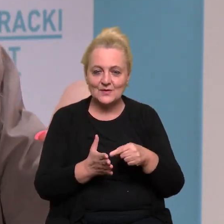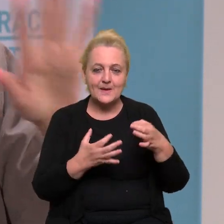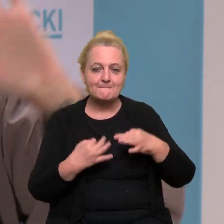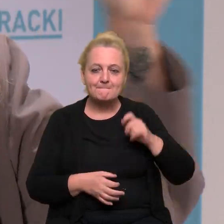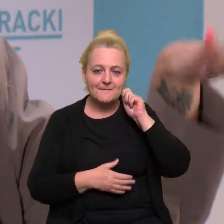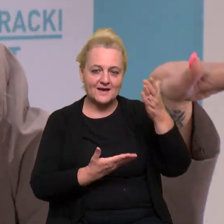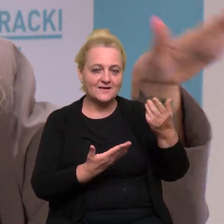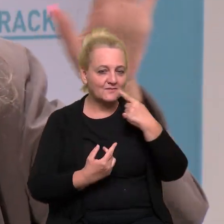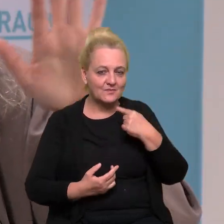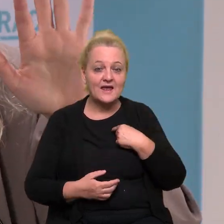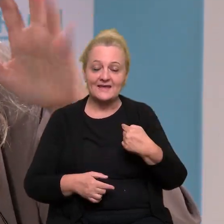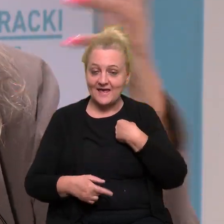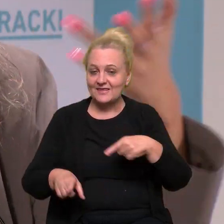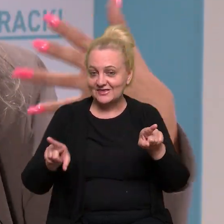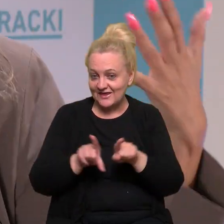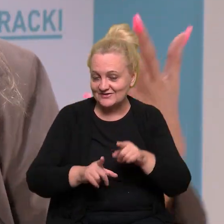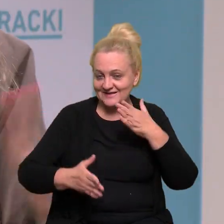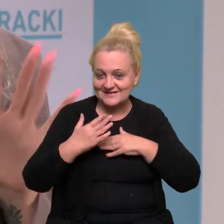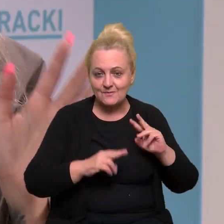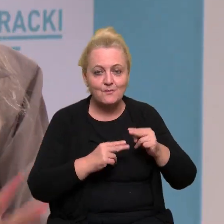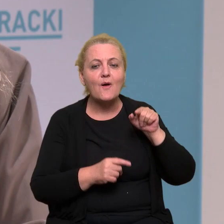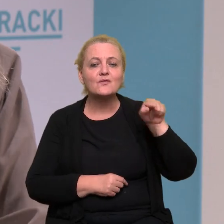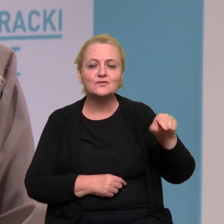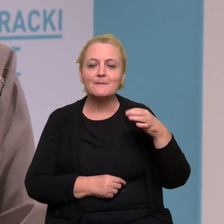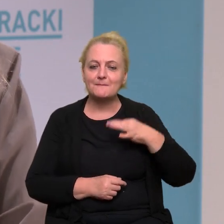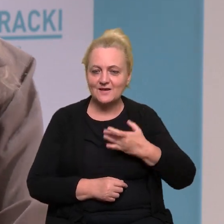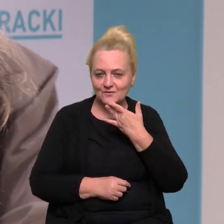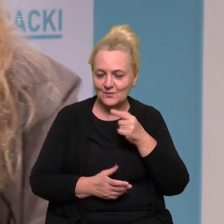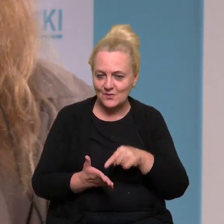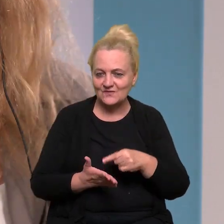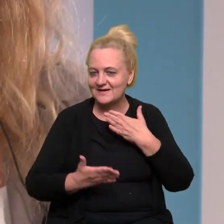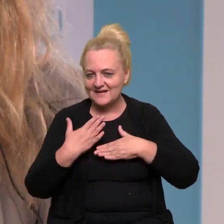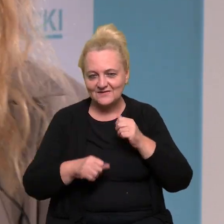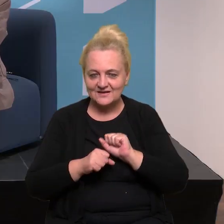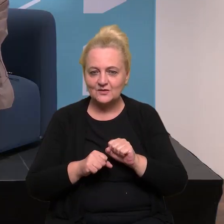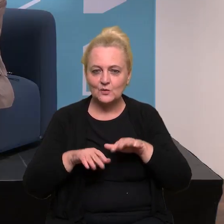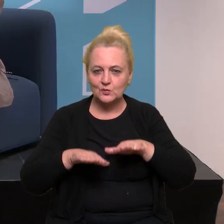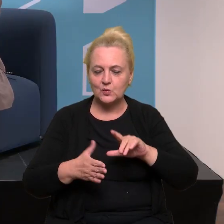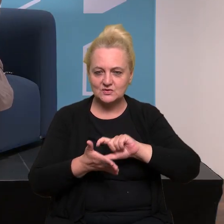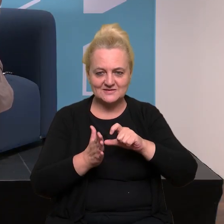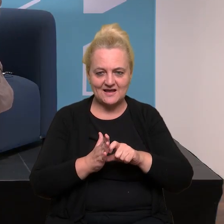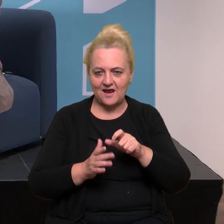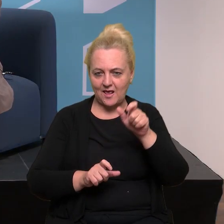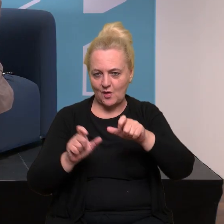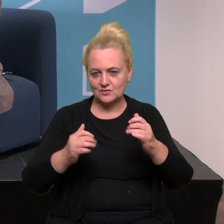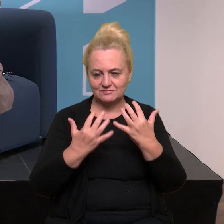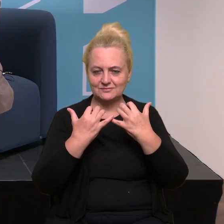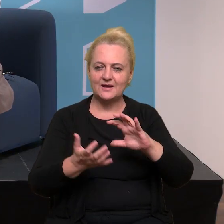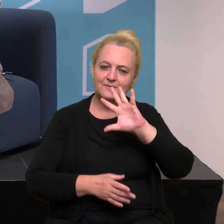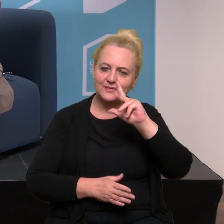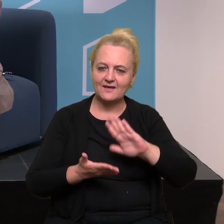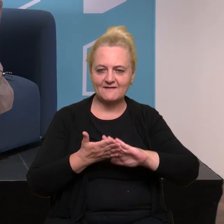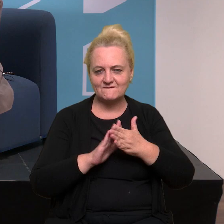pani powiedziała. Ja też się cieszę, jeszcze wracając do tego, co pani mówiła, że jest tyle osób w sali. Uważam, że piękna wymiana